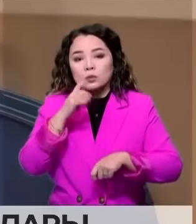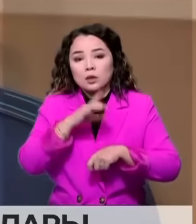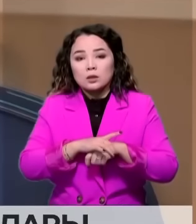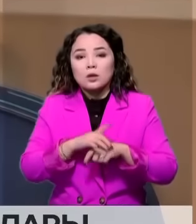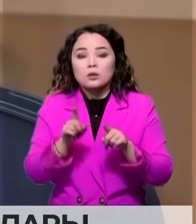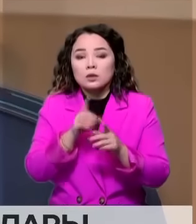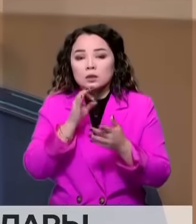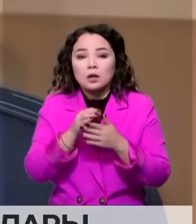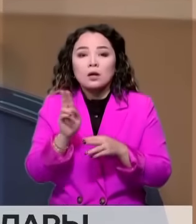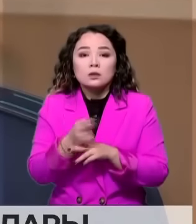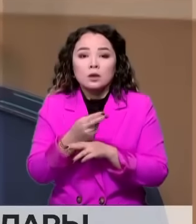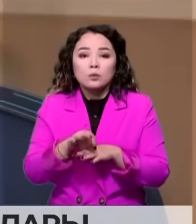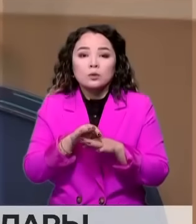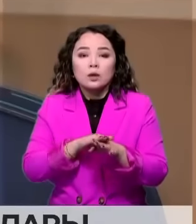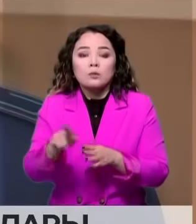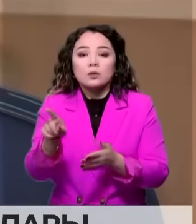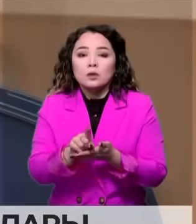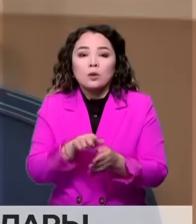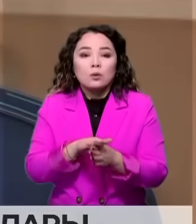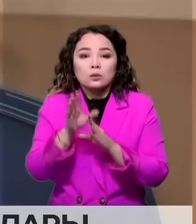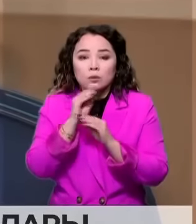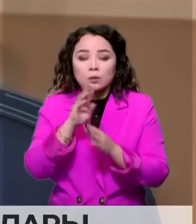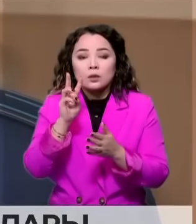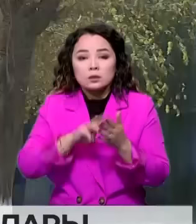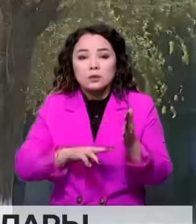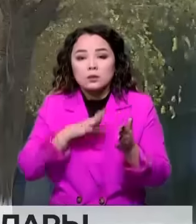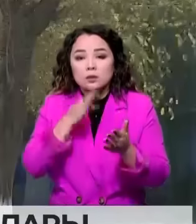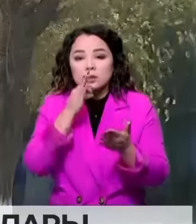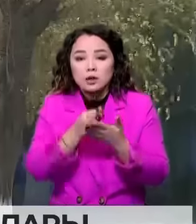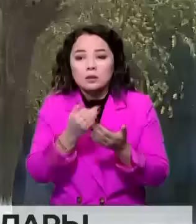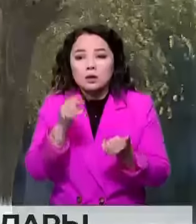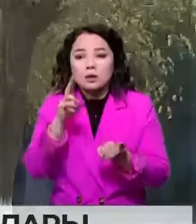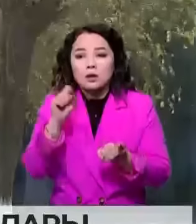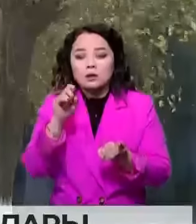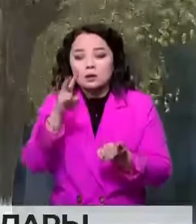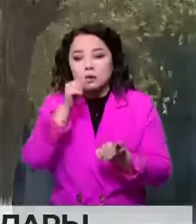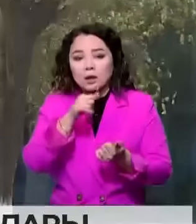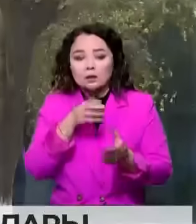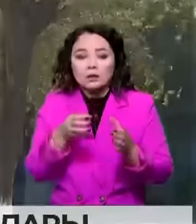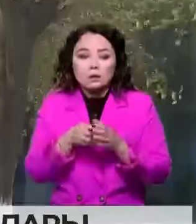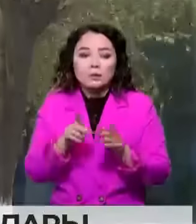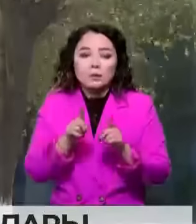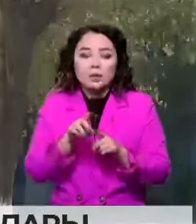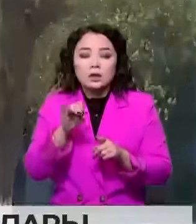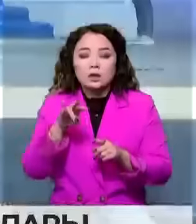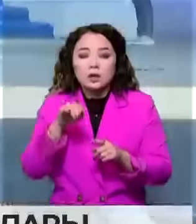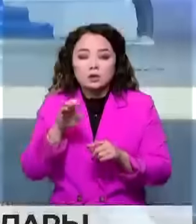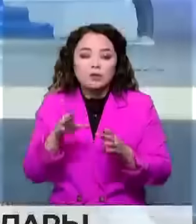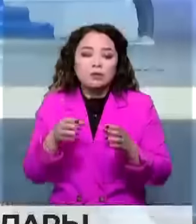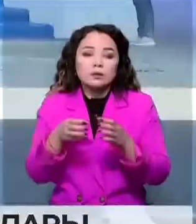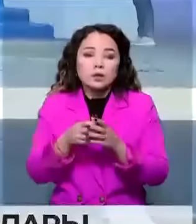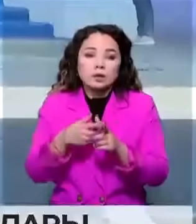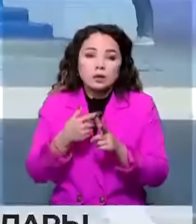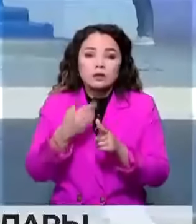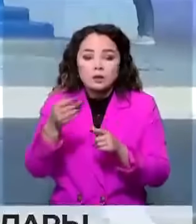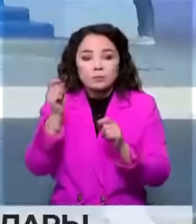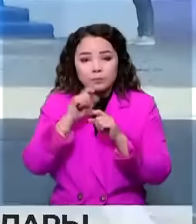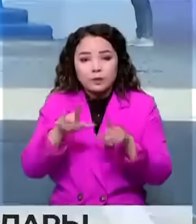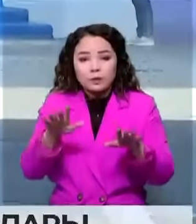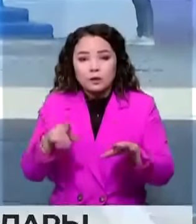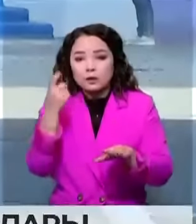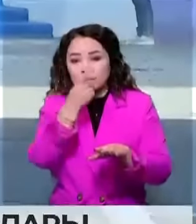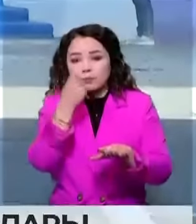яғни тәрбиелеу жөніндегі міндетін орындамаған үшін айыппұл салынды. Қазан айында Нағи Ілиясов атындағы мектептің оқушылары білім ұясына бұрыш